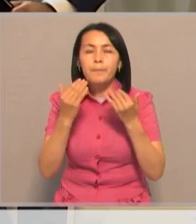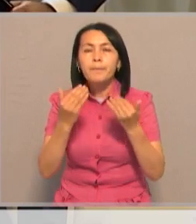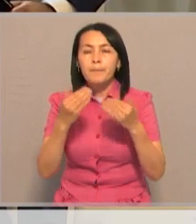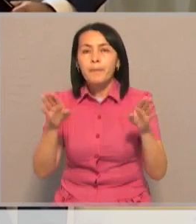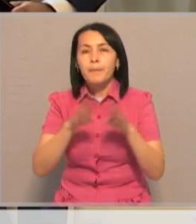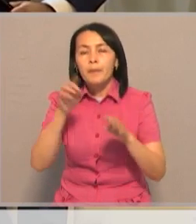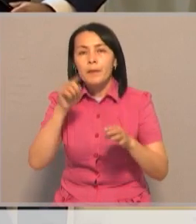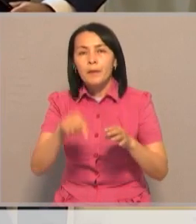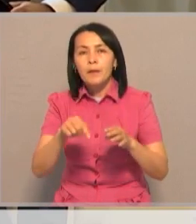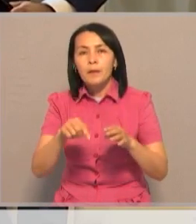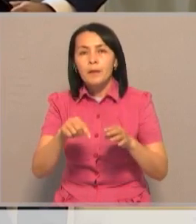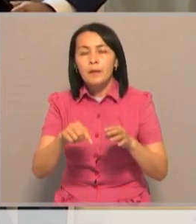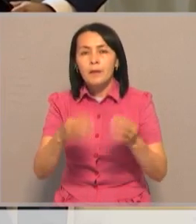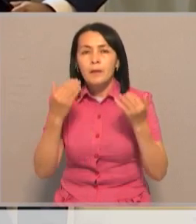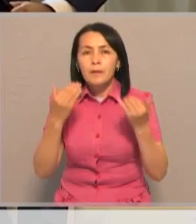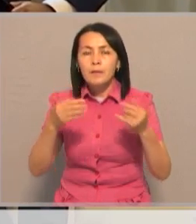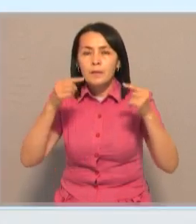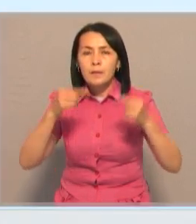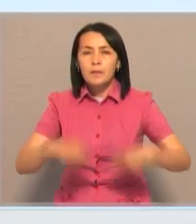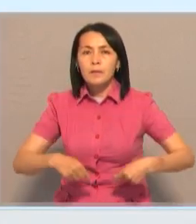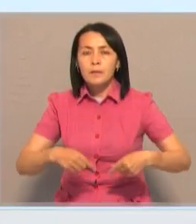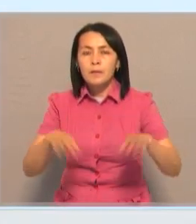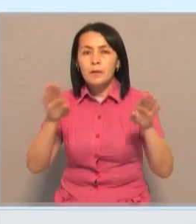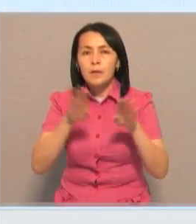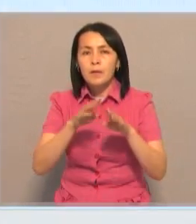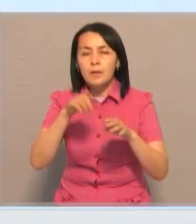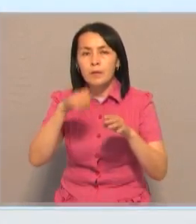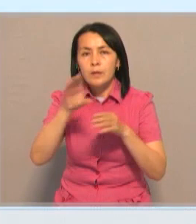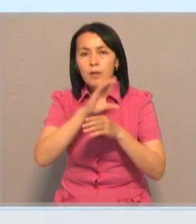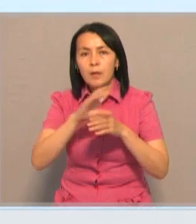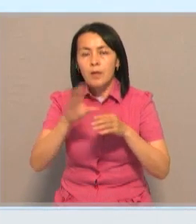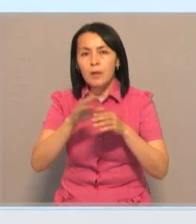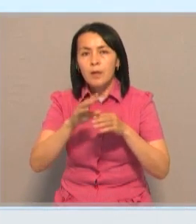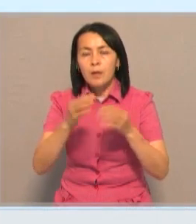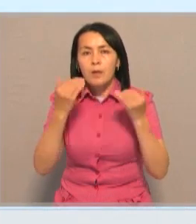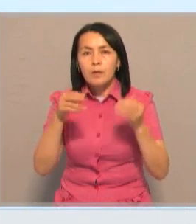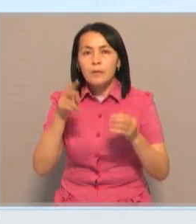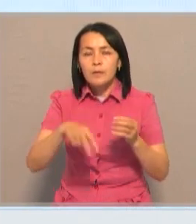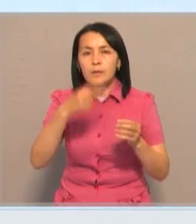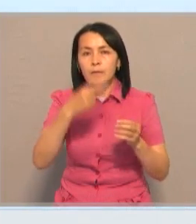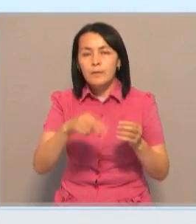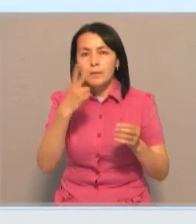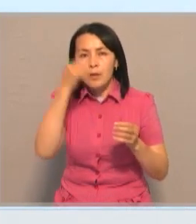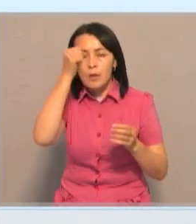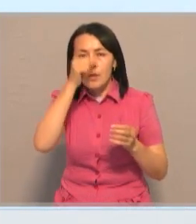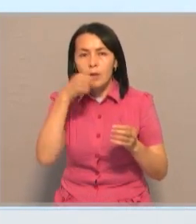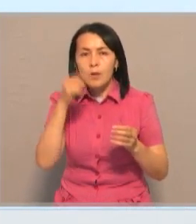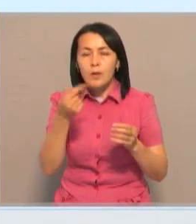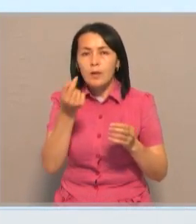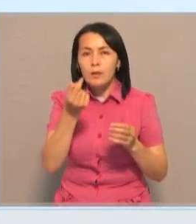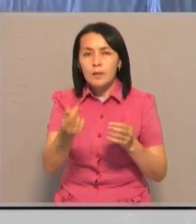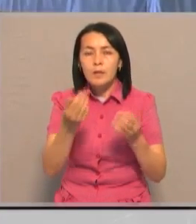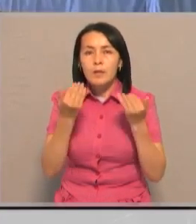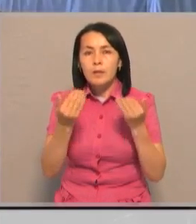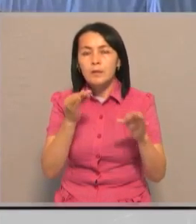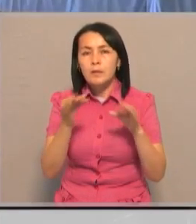динамику. Таким образом, из-за низкой инвестиционной привлекательности для производителей производства в 2022 году сократилось